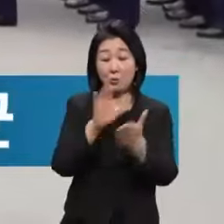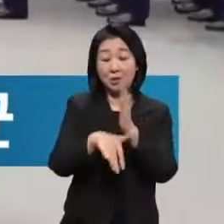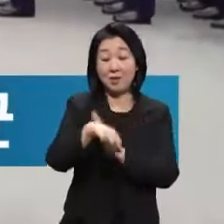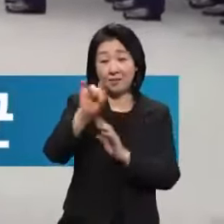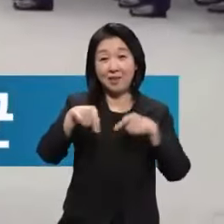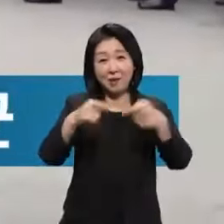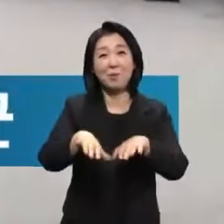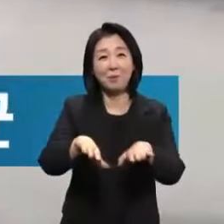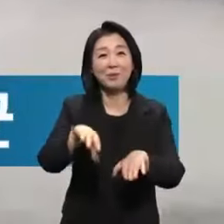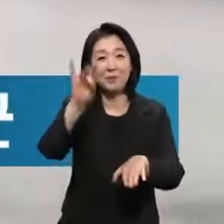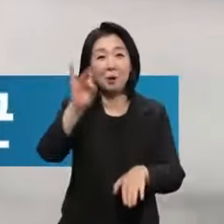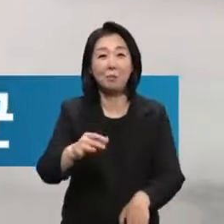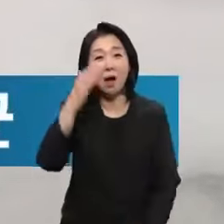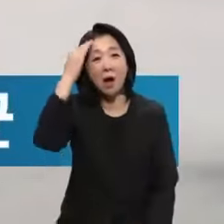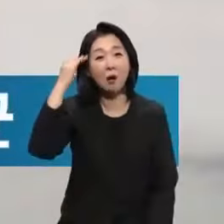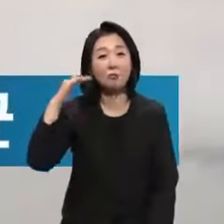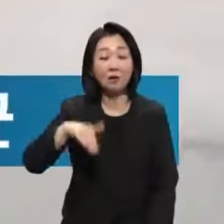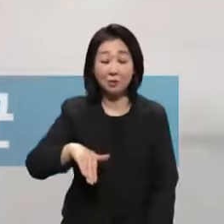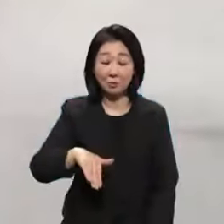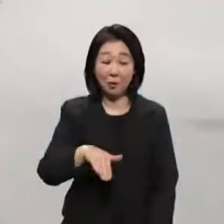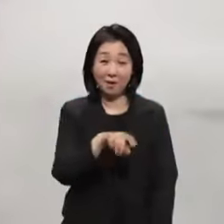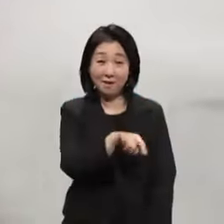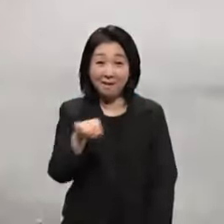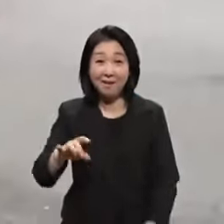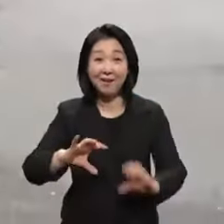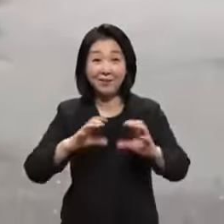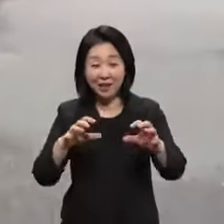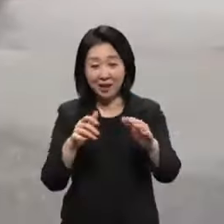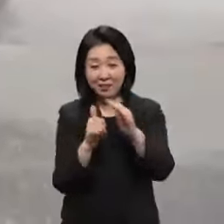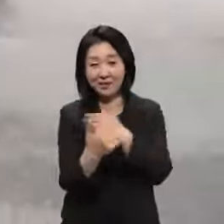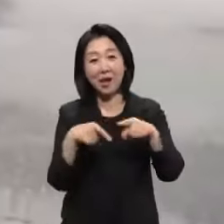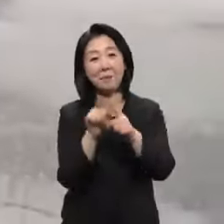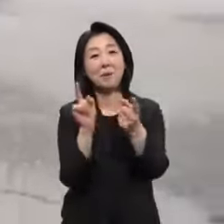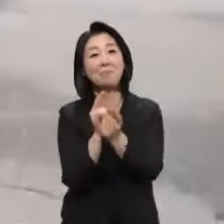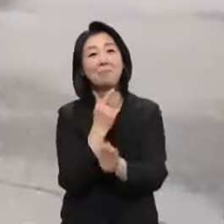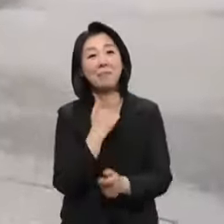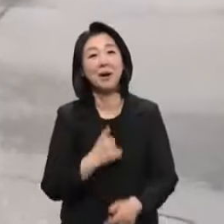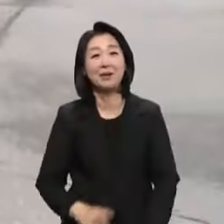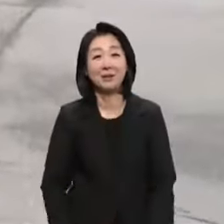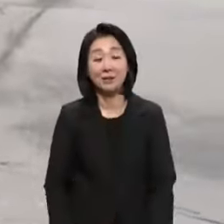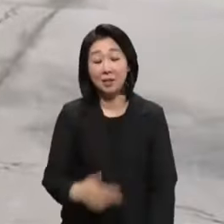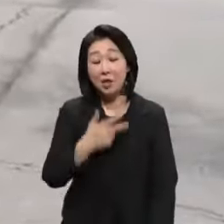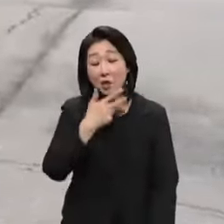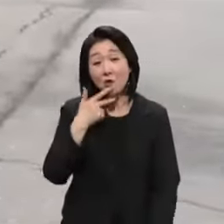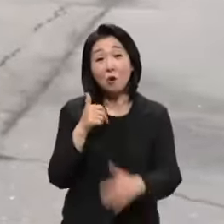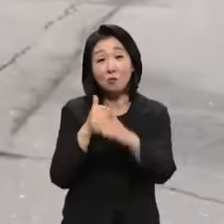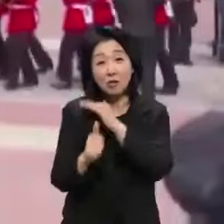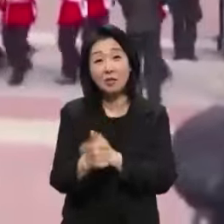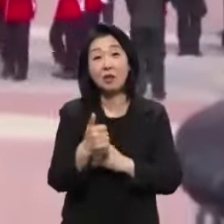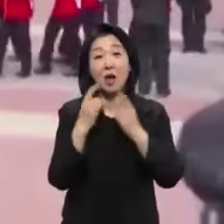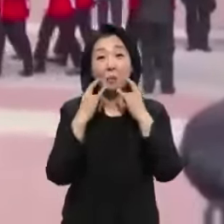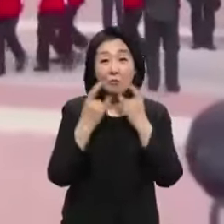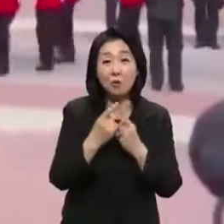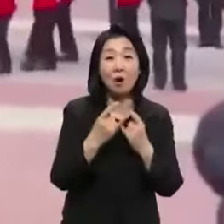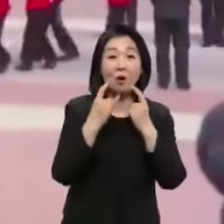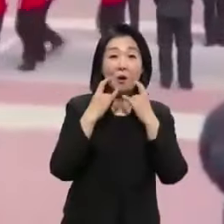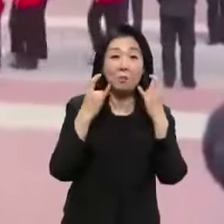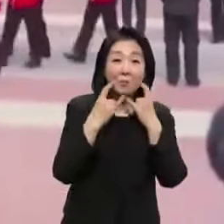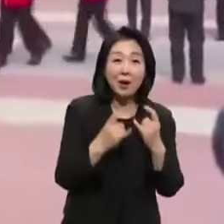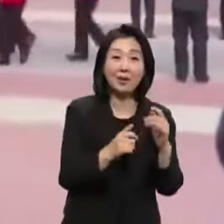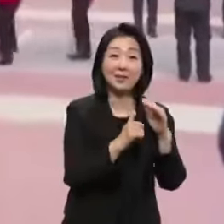처음이라고 합니다. 우리나라에서도 양국의 대사가 함께 만났습니다. 영국 대사는 불어로, 프랑스 대사는